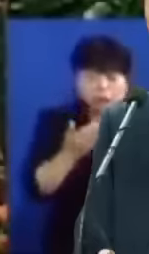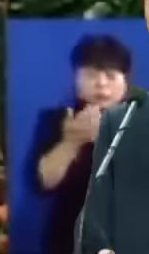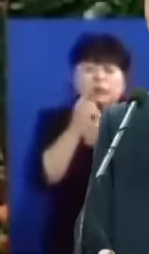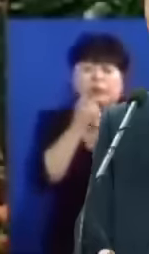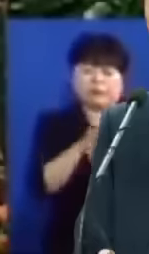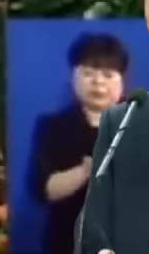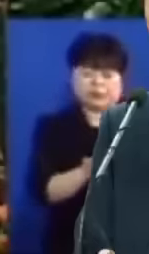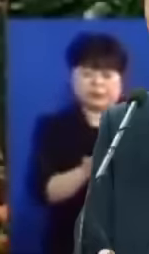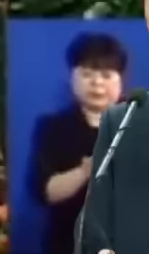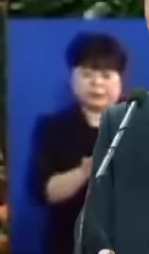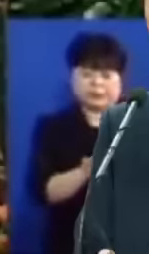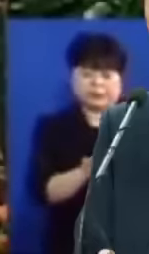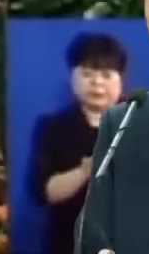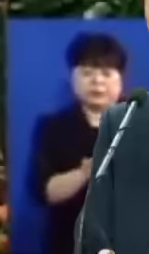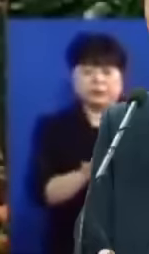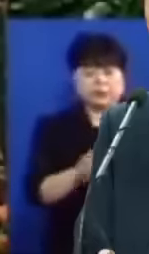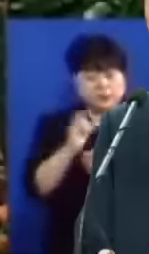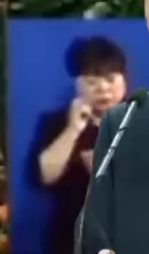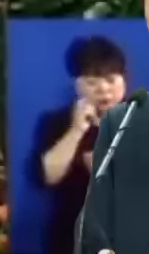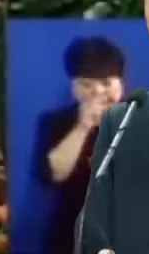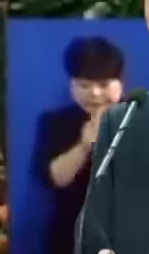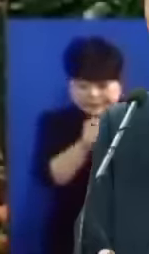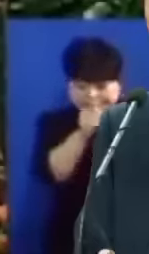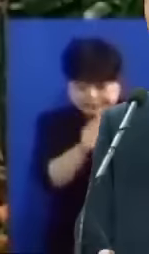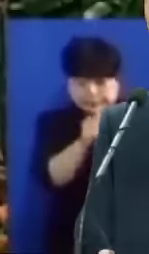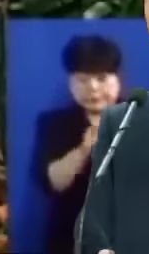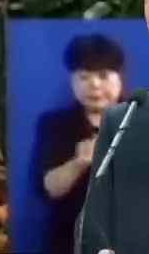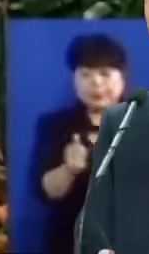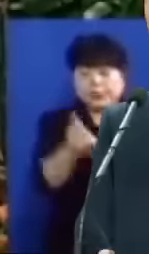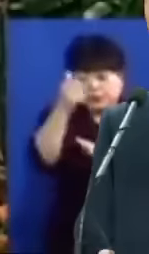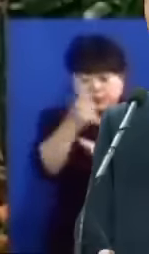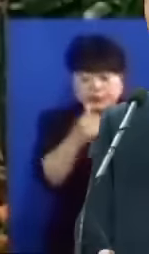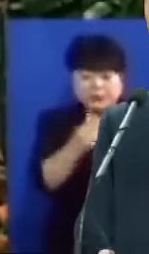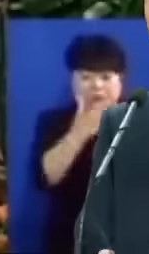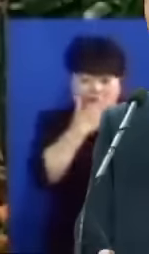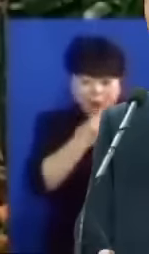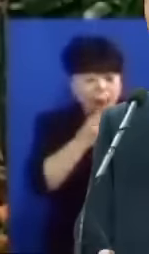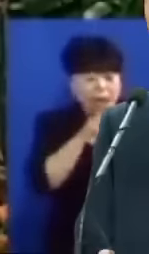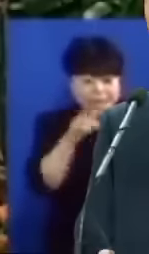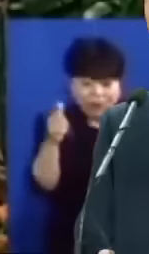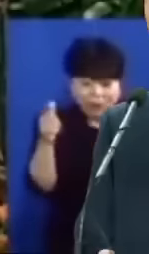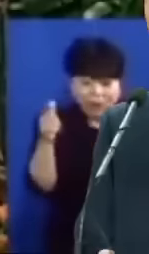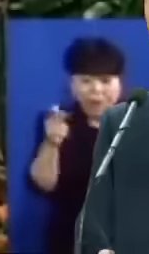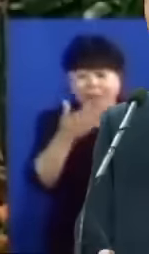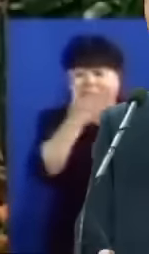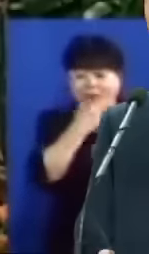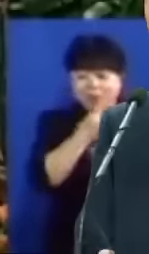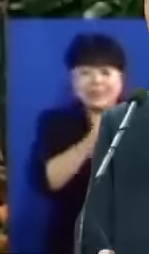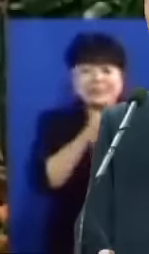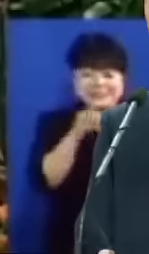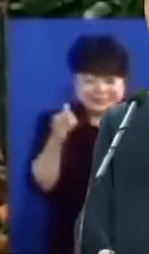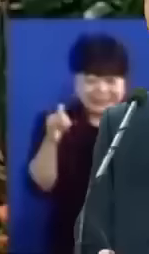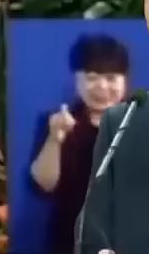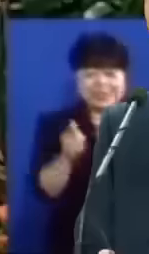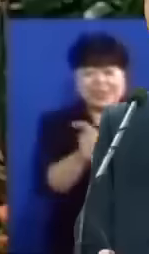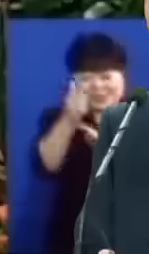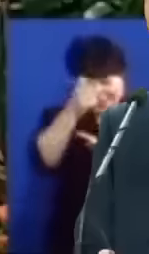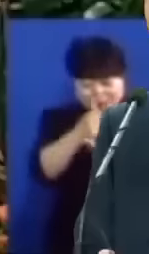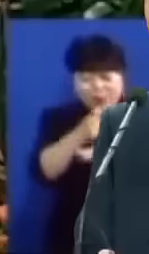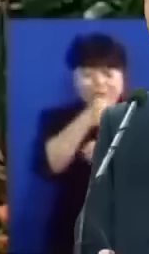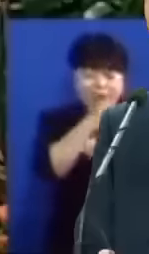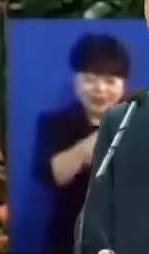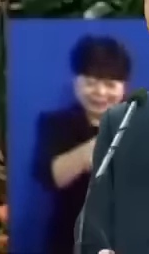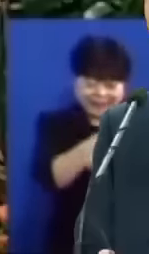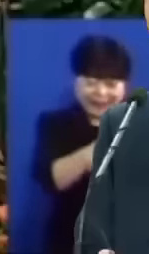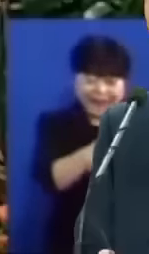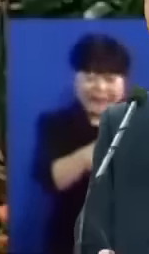것입니다. 이러한 실험과 연구는 성공한 사람이 행복한 것이 아니라 행복한 사람이 성공한